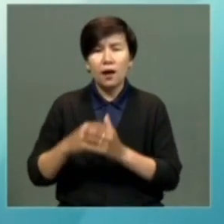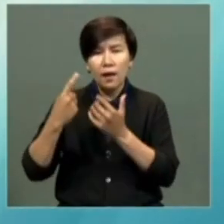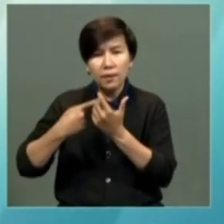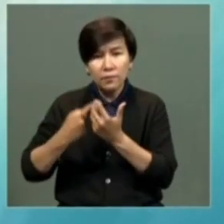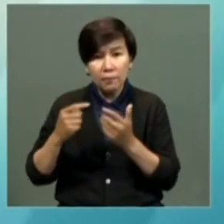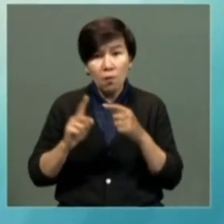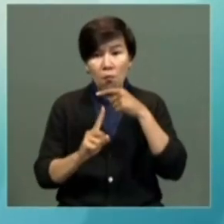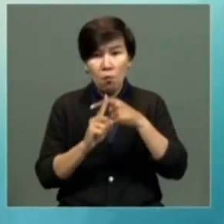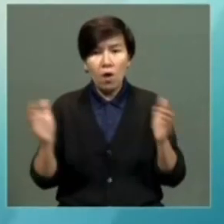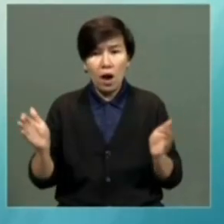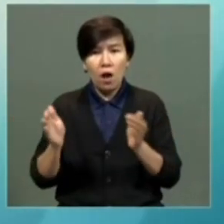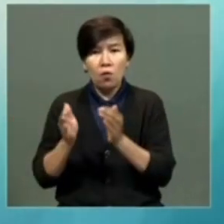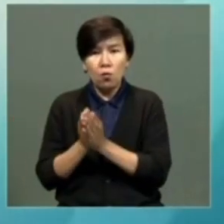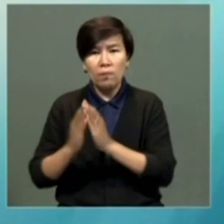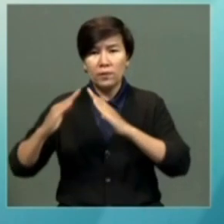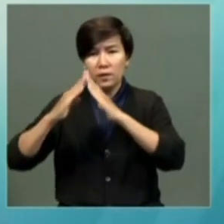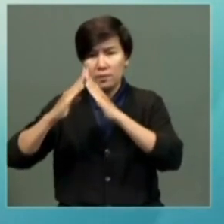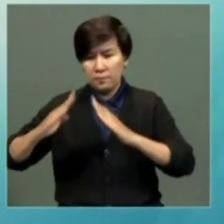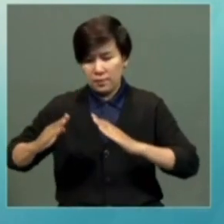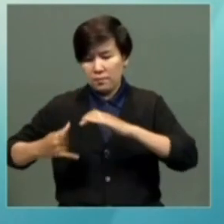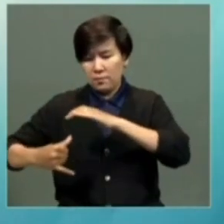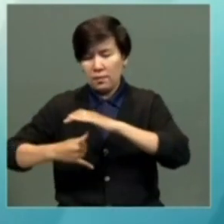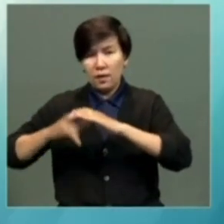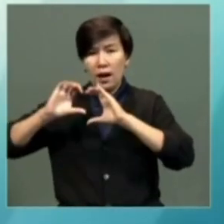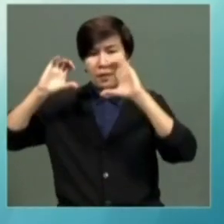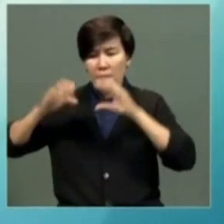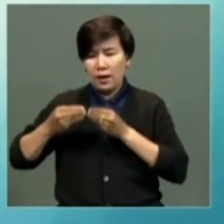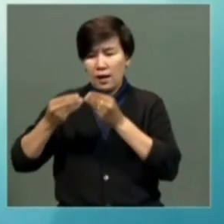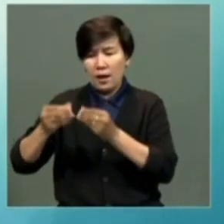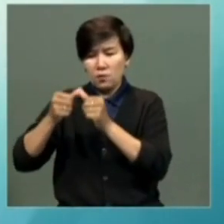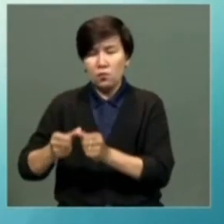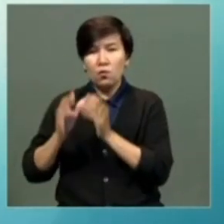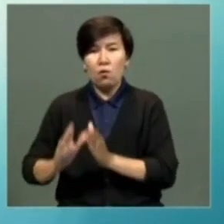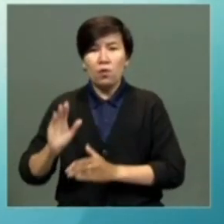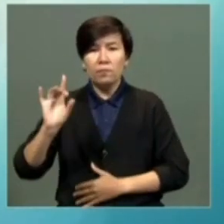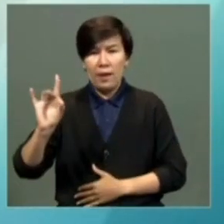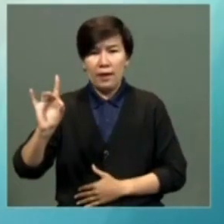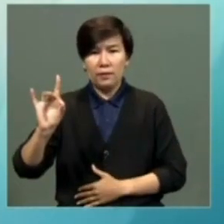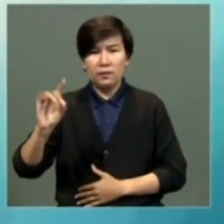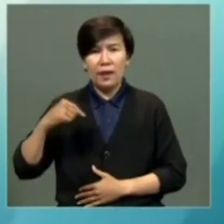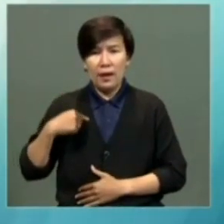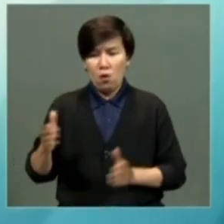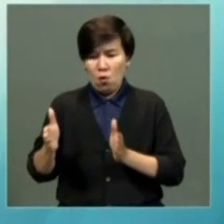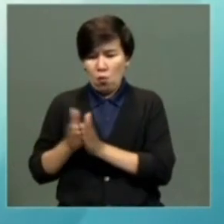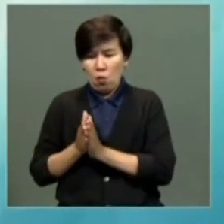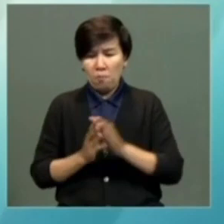อยู่ในสถานที่กักกันที่รัฐจัดให้8รายแล้วก็ไม่เข้าสถานที่กักกัน1รายนะครับรวมแล้วทั้งหม